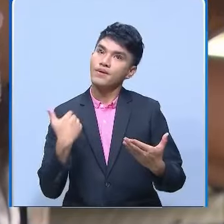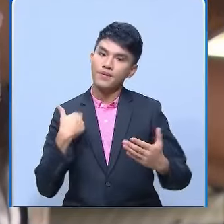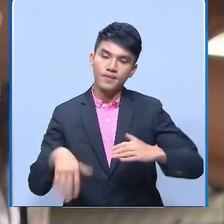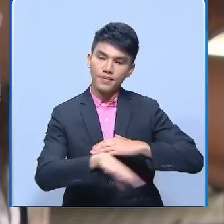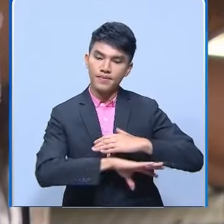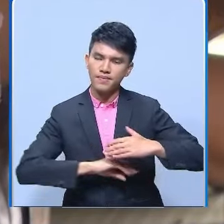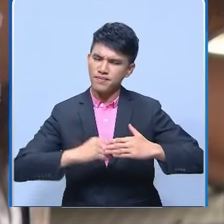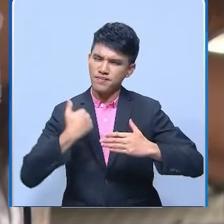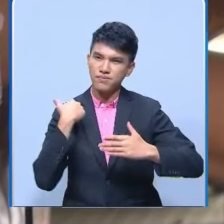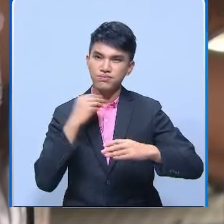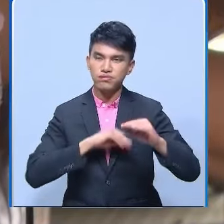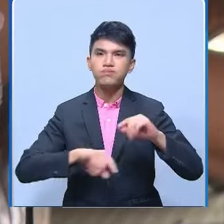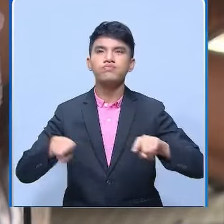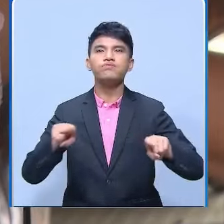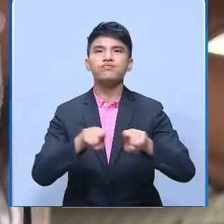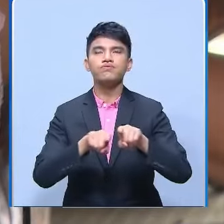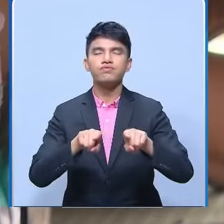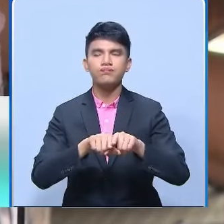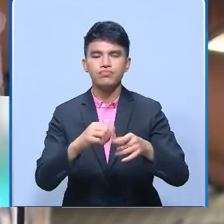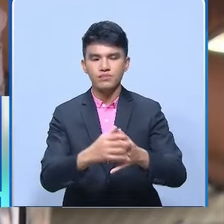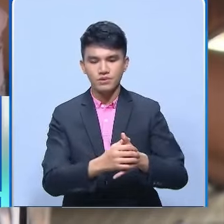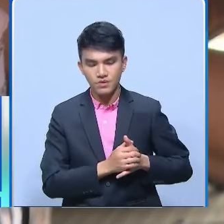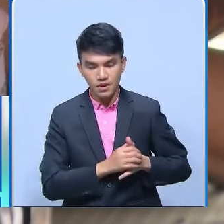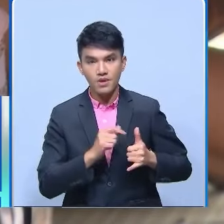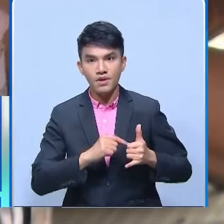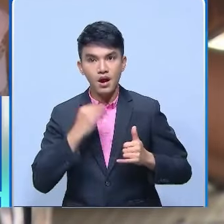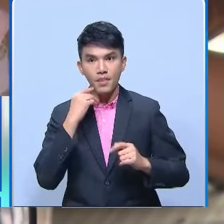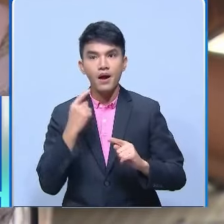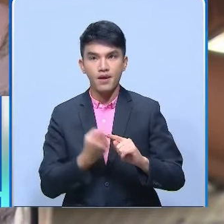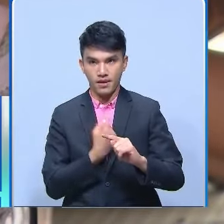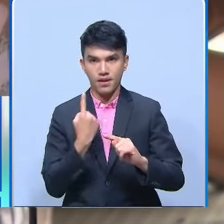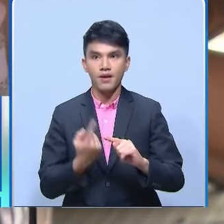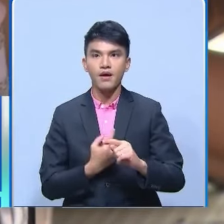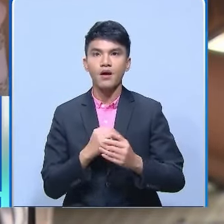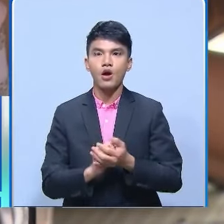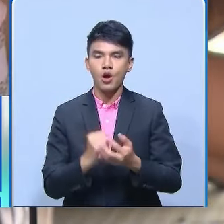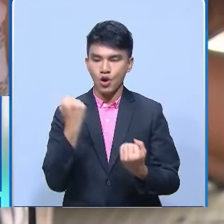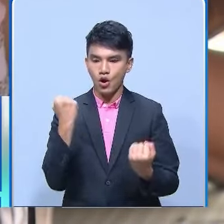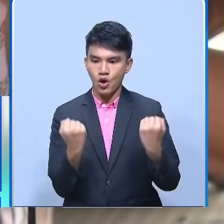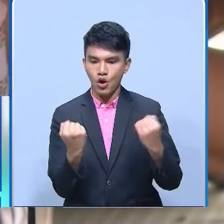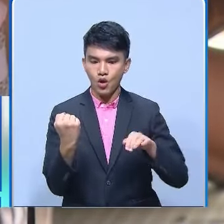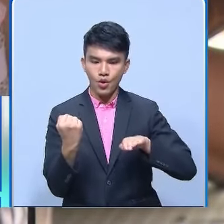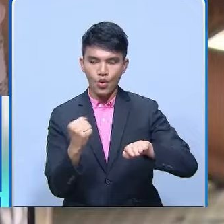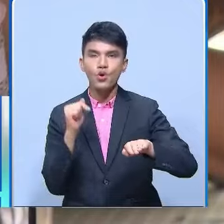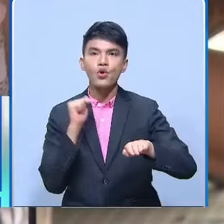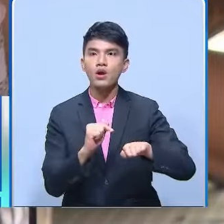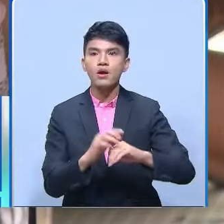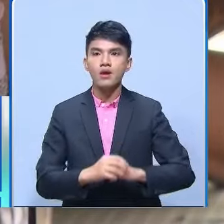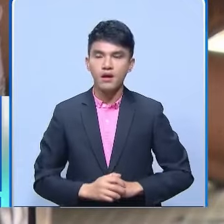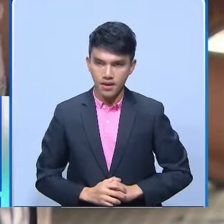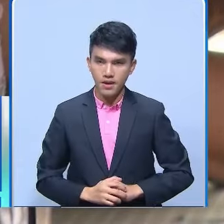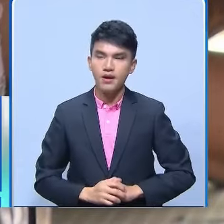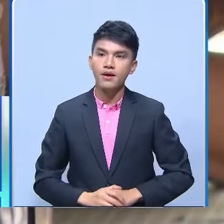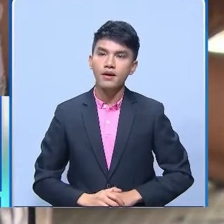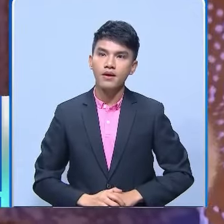นึงว่าบางนกเนี่ยถูกอุ้มพ่าไปที่บ้านเช่าโดยหนึ่งในรถยนต์ที่บอกว่าบานกเนี่ยนั่งอยู่ในรถ